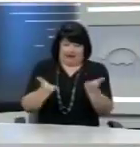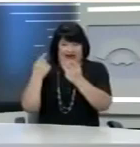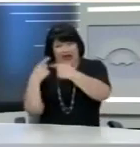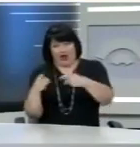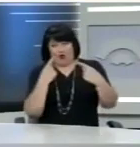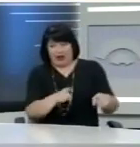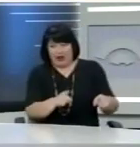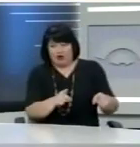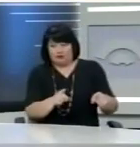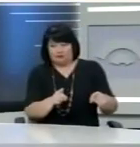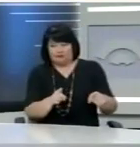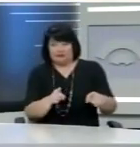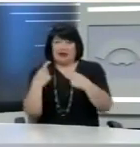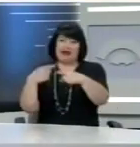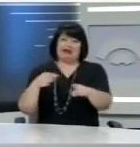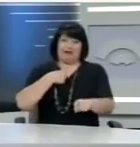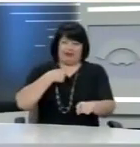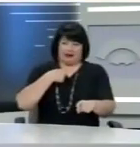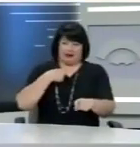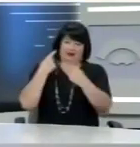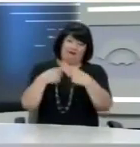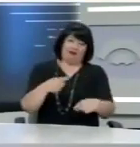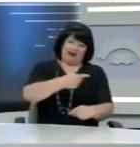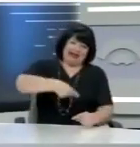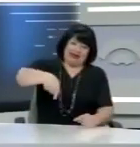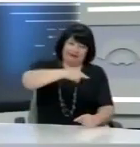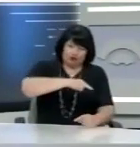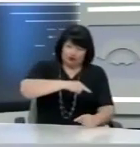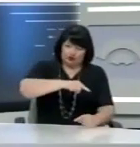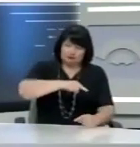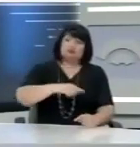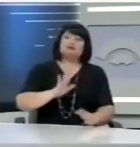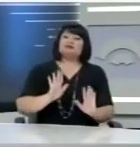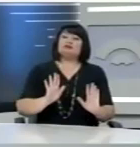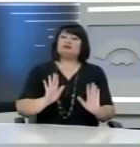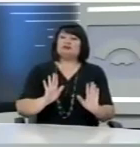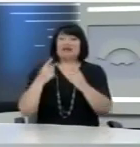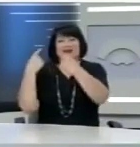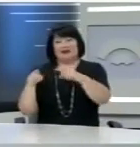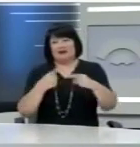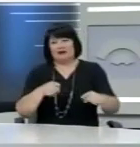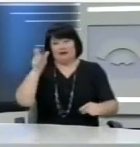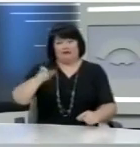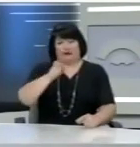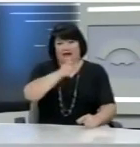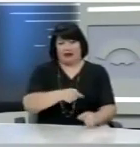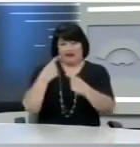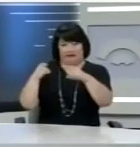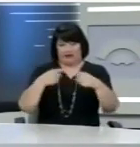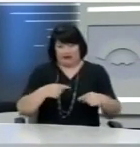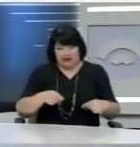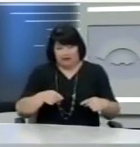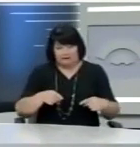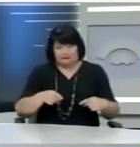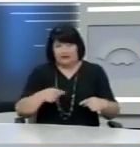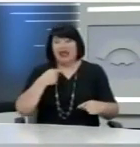διαφορετικά, διαφορετικά είναι για μας, διαφορετικά είναι για αντιπάλους, διαφορετικά για τον έναν, διαφορετικά για τον